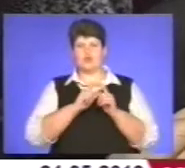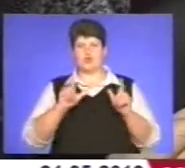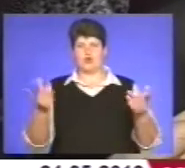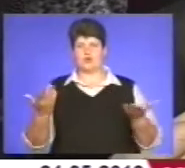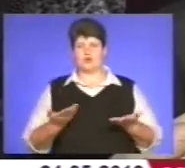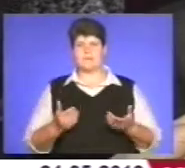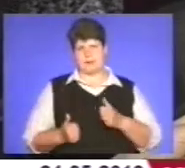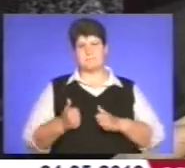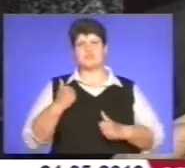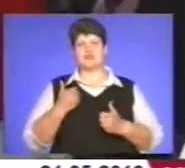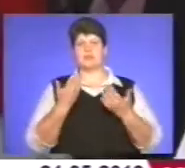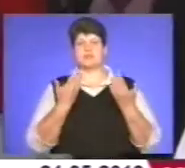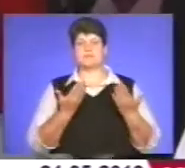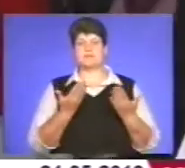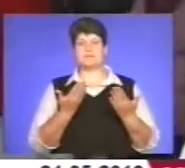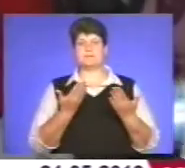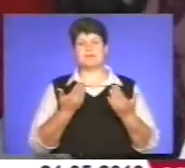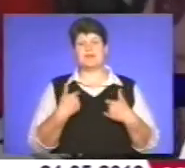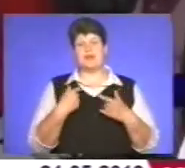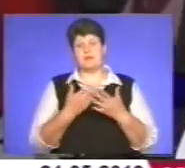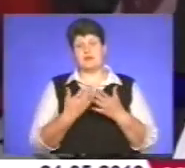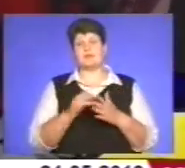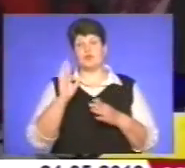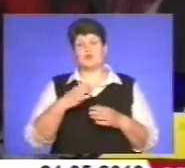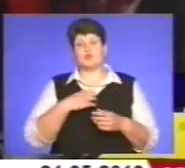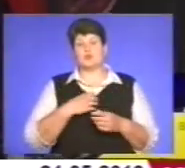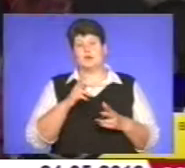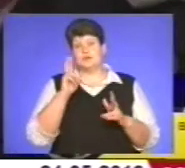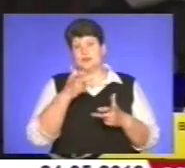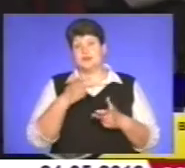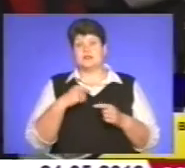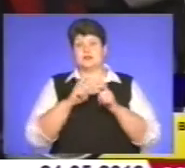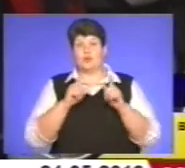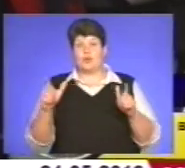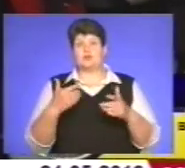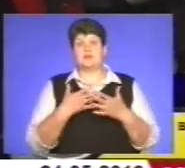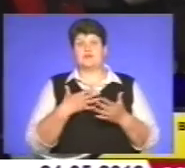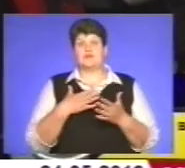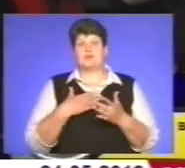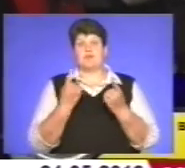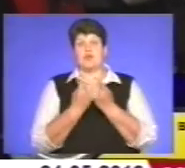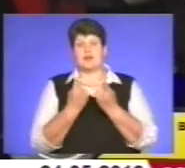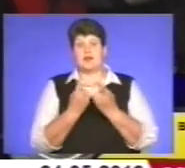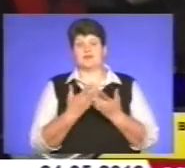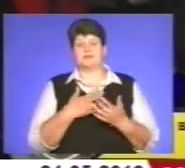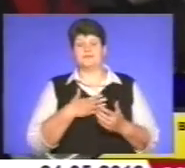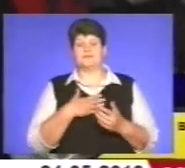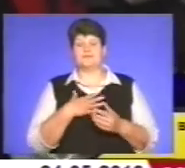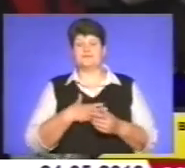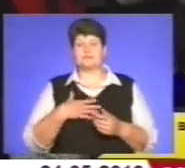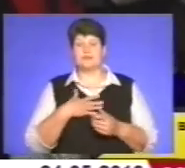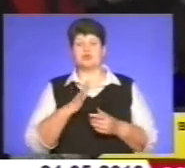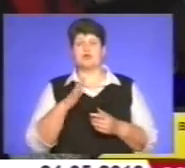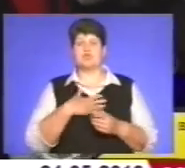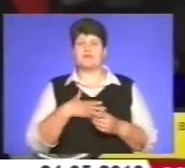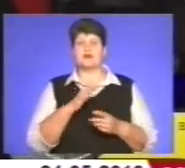Ми пишаємося ними. Напевно, я буду скучати за школою, за своїми однокласниками. Це дуже хвилюючий мій період. Я переживаю